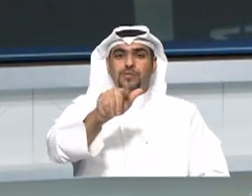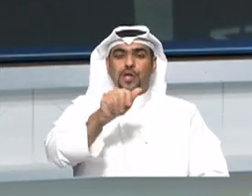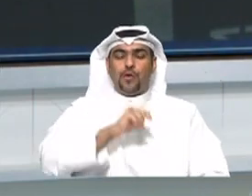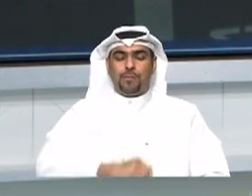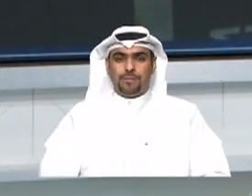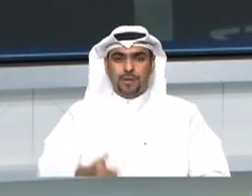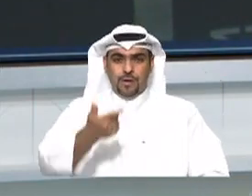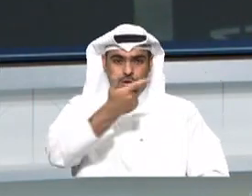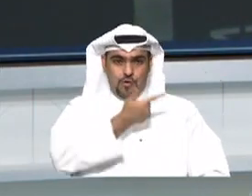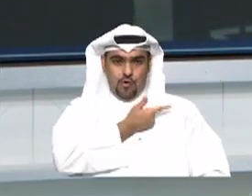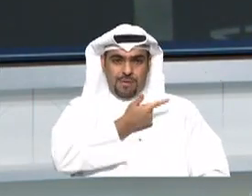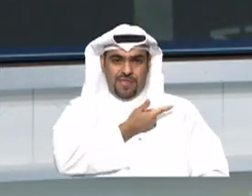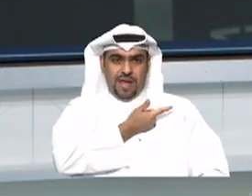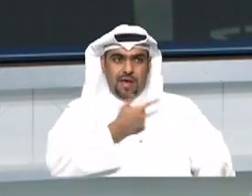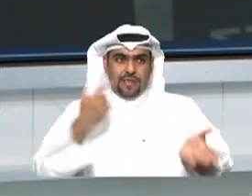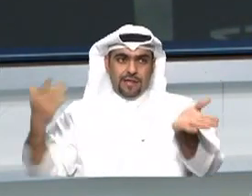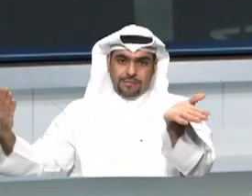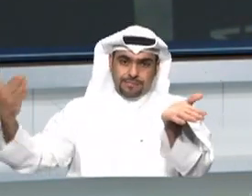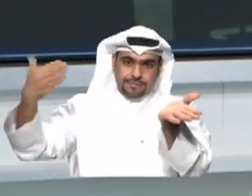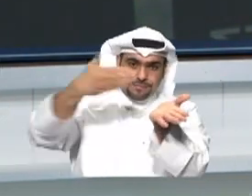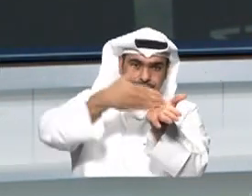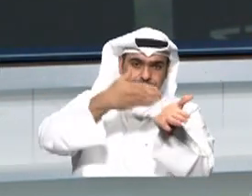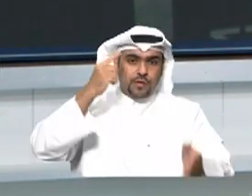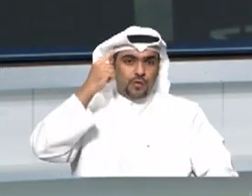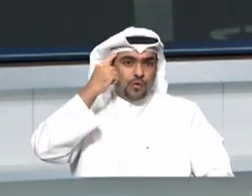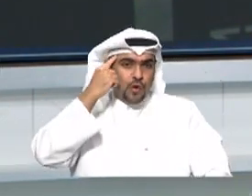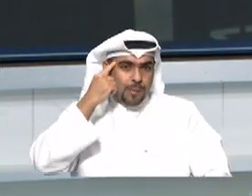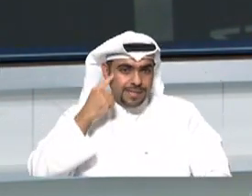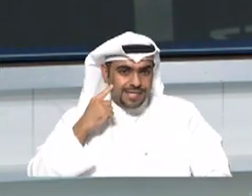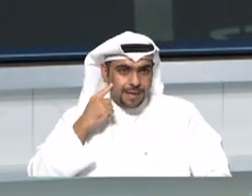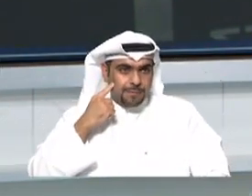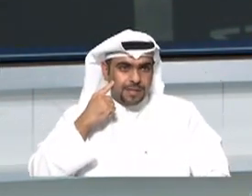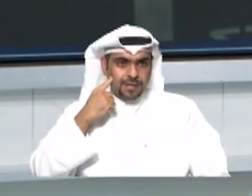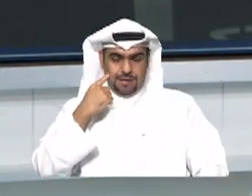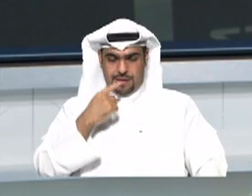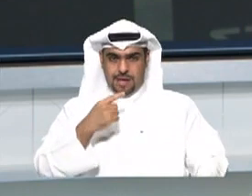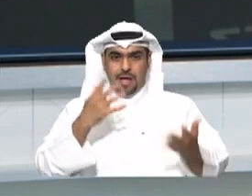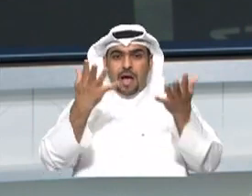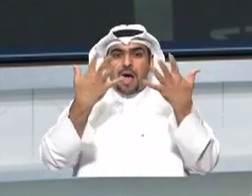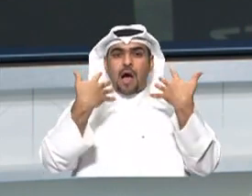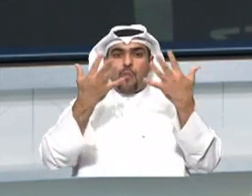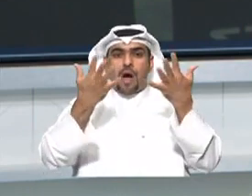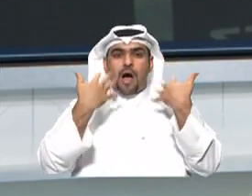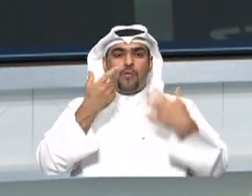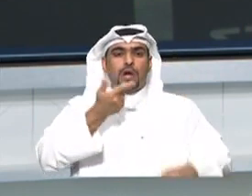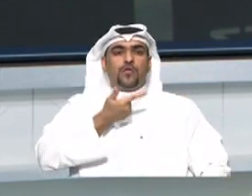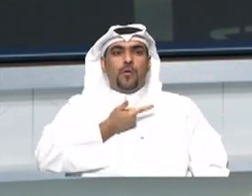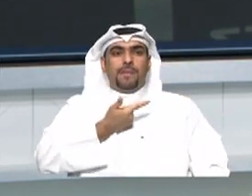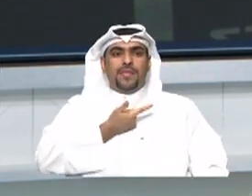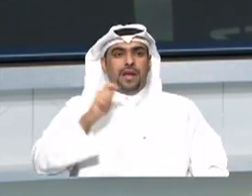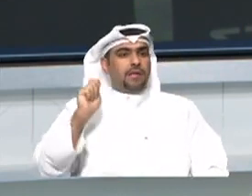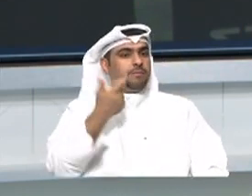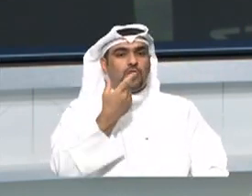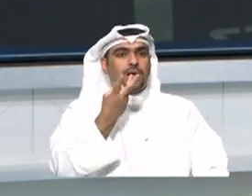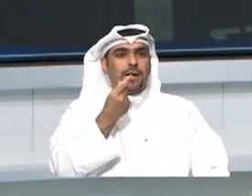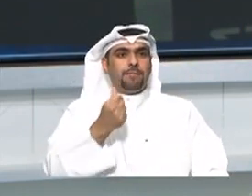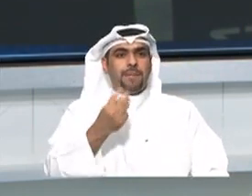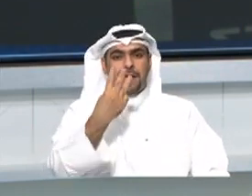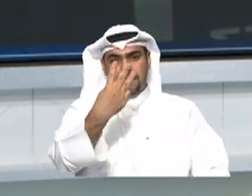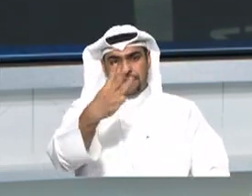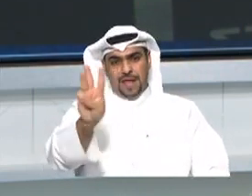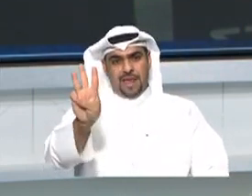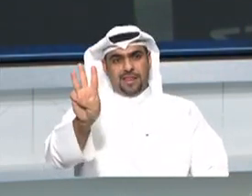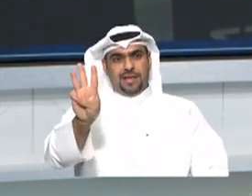إن شاء الله أجواء مستقرة ليوم الغد وأيضا تحول الرياح إلى جنوبية غربية تتراوح سرعتها بشكل عام ما بين 8